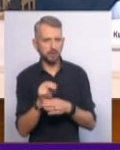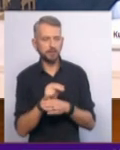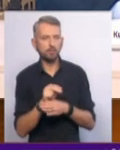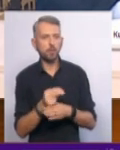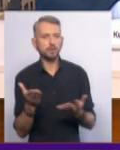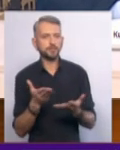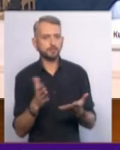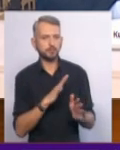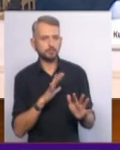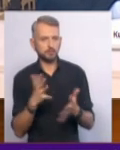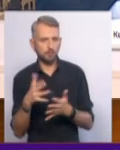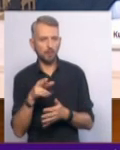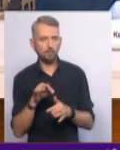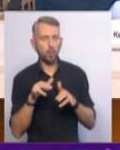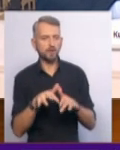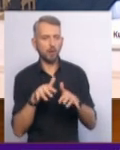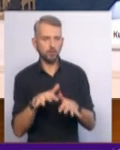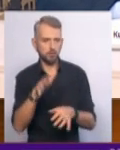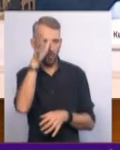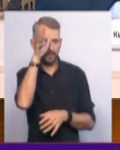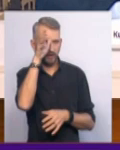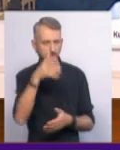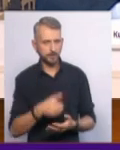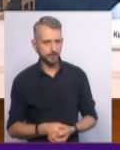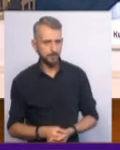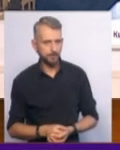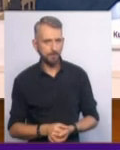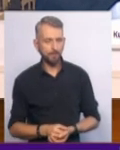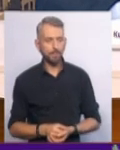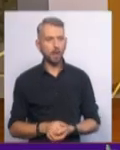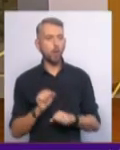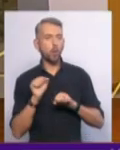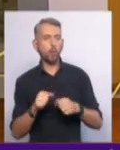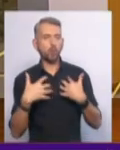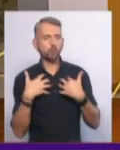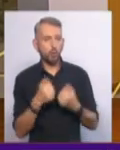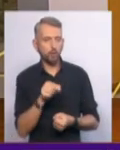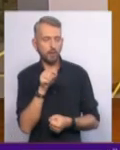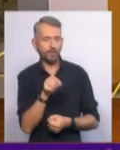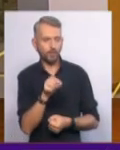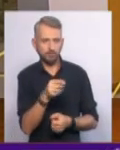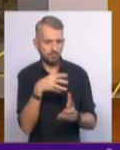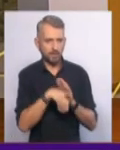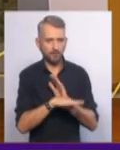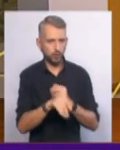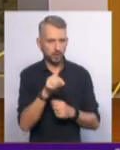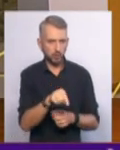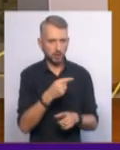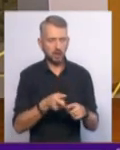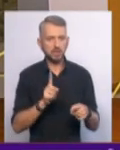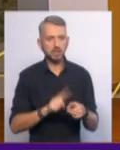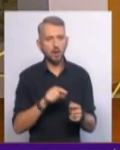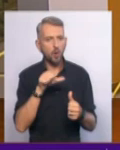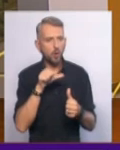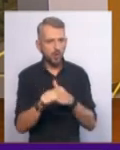влітку відбувалися по закладам освіти. Охорону здоров'я вона не входить сюди. Це